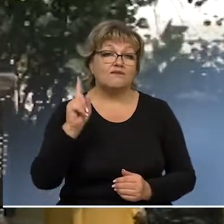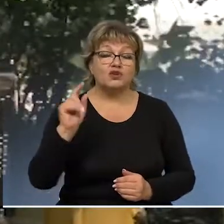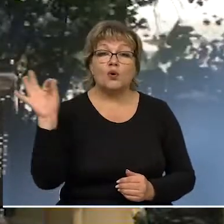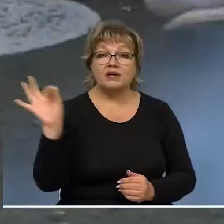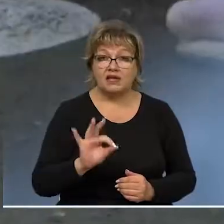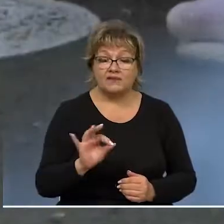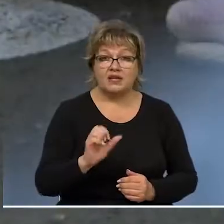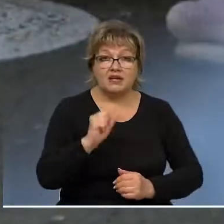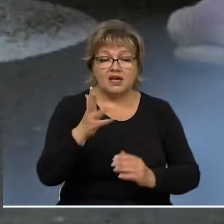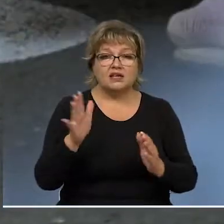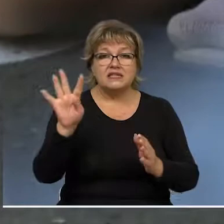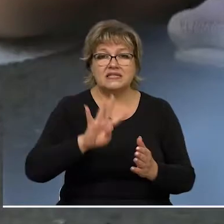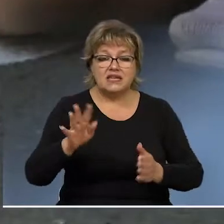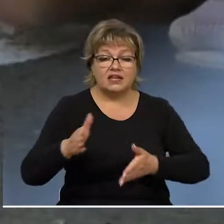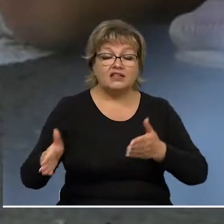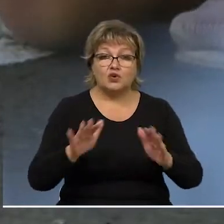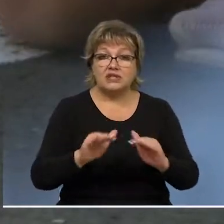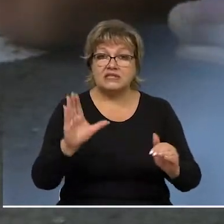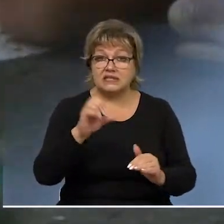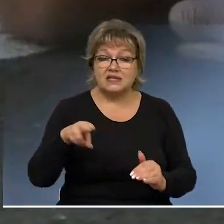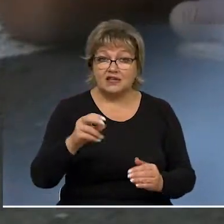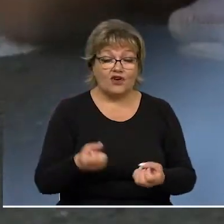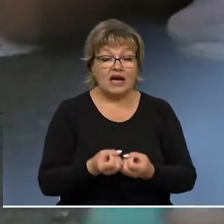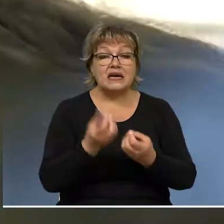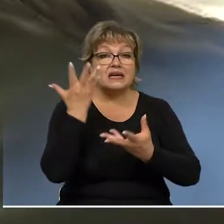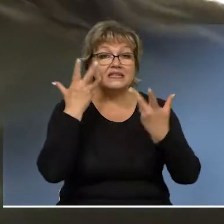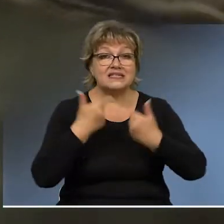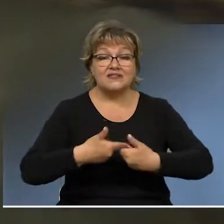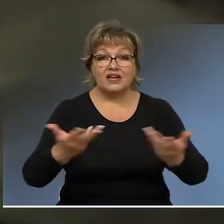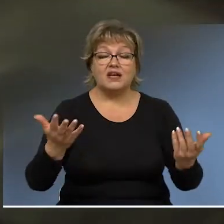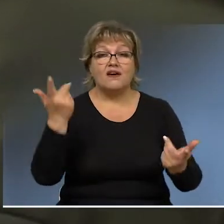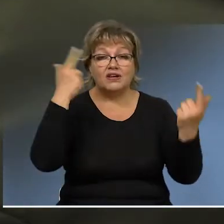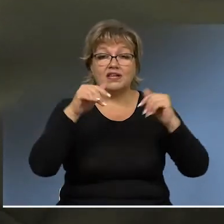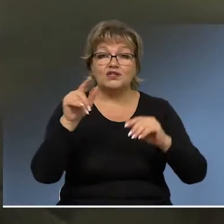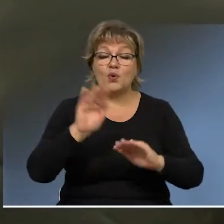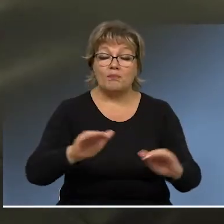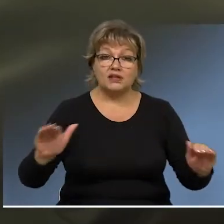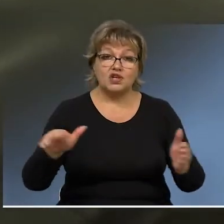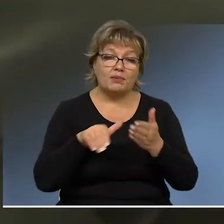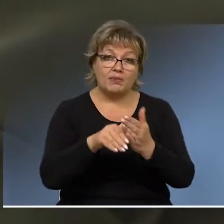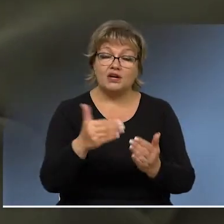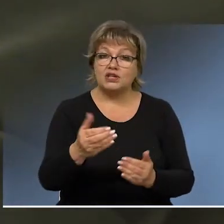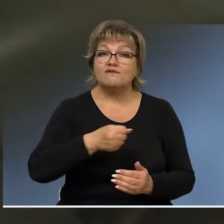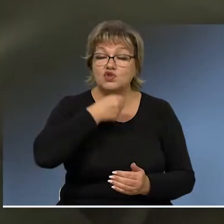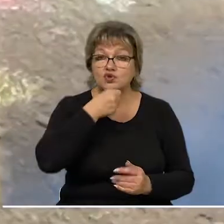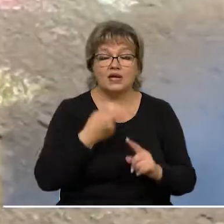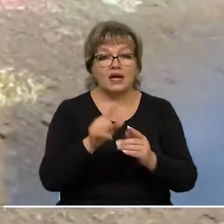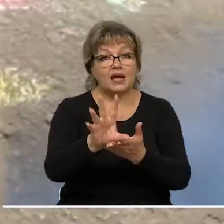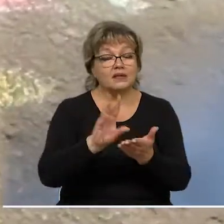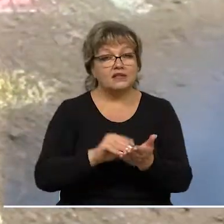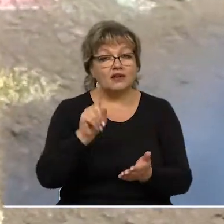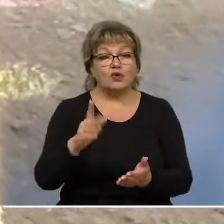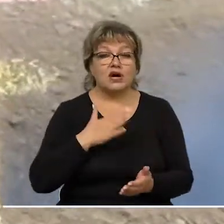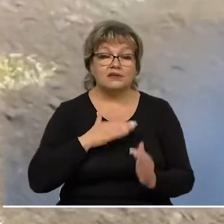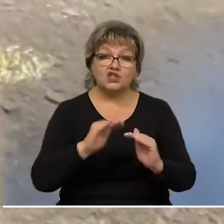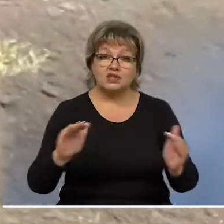в одно мгновение не когда серые дорожки детсадовских площадок расцвели благодаря фантазии малышей и помогающих им взрослых